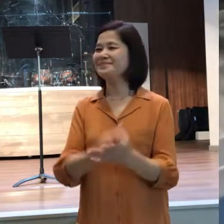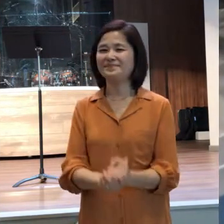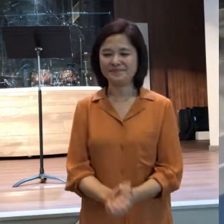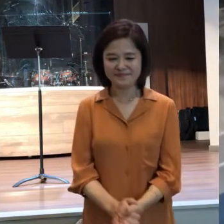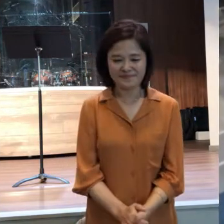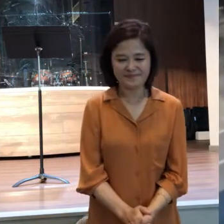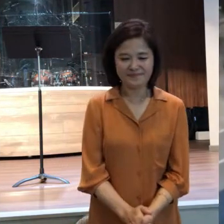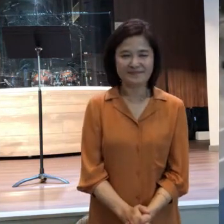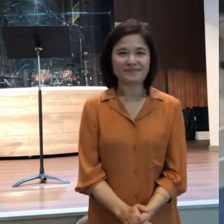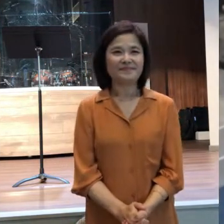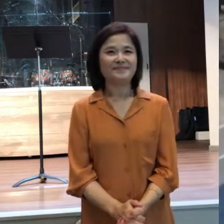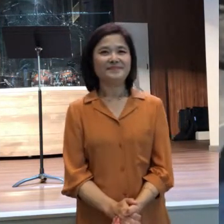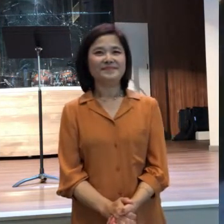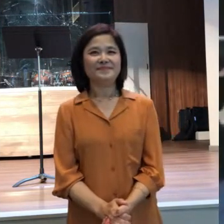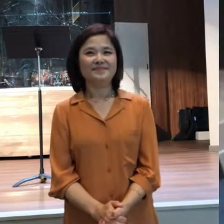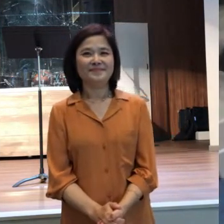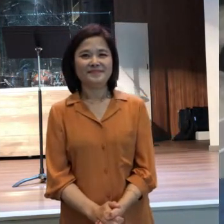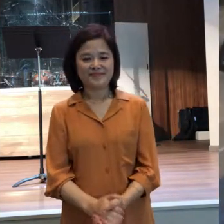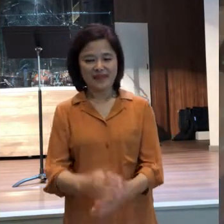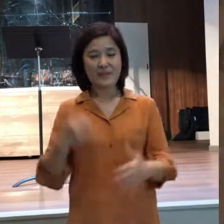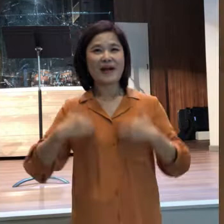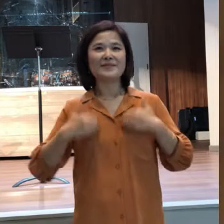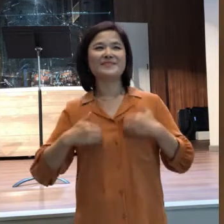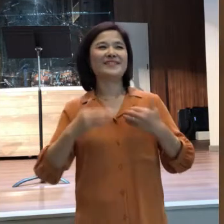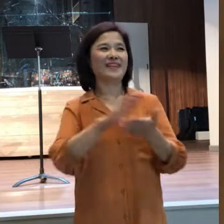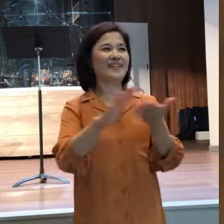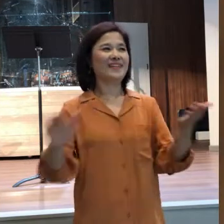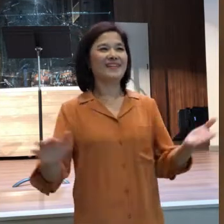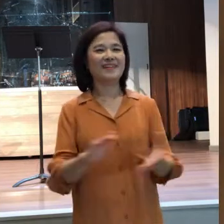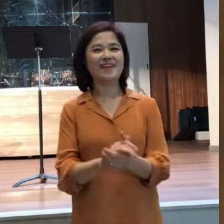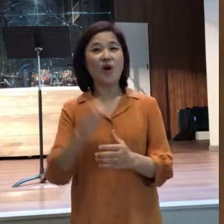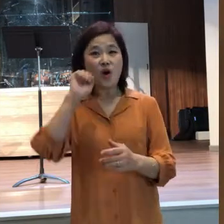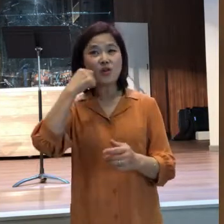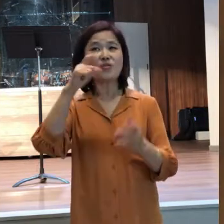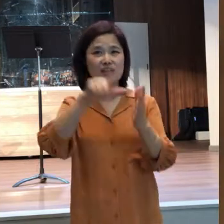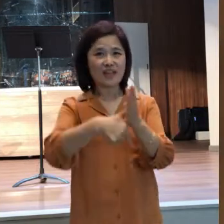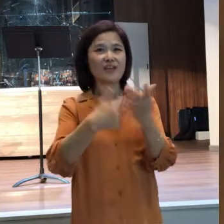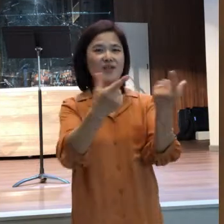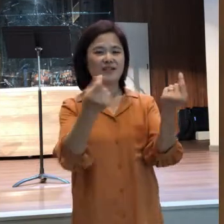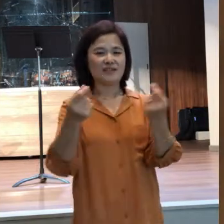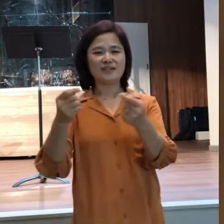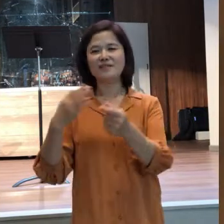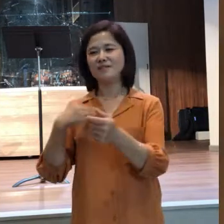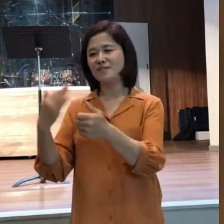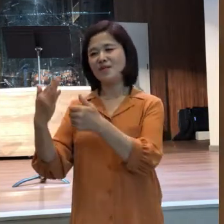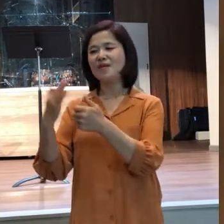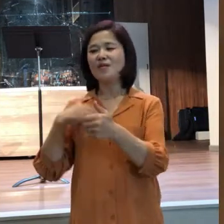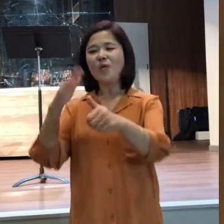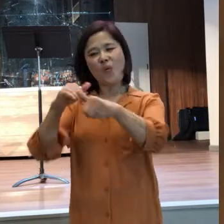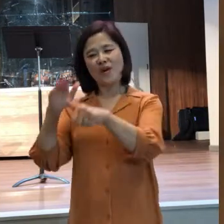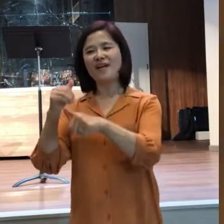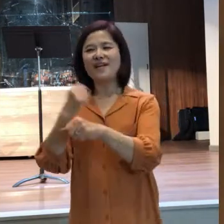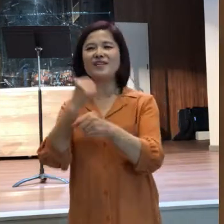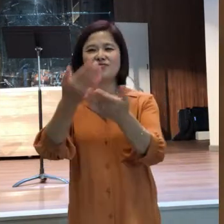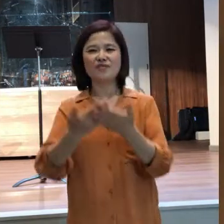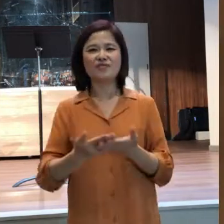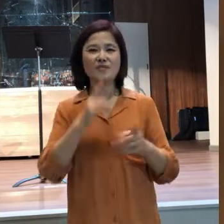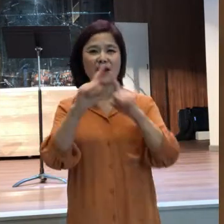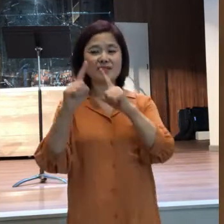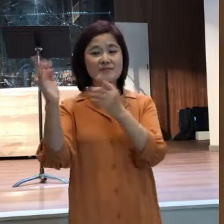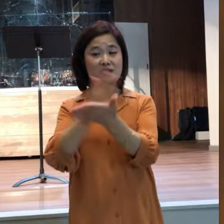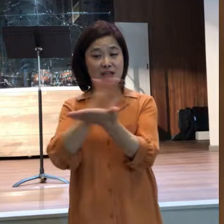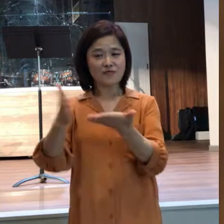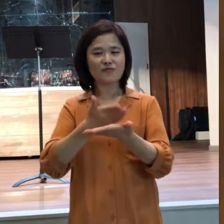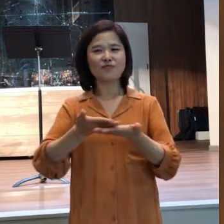할렐루야. 네, 반갑습니다. 어려운 때에 이렇게 불러주셔서 함께 말씀을 나눌 수